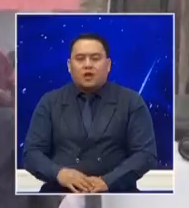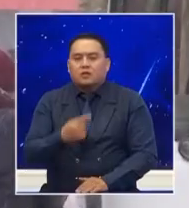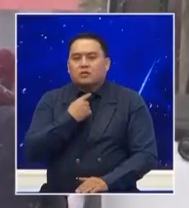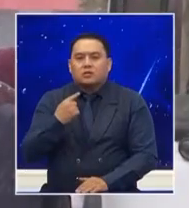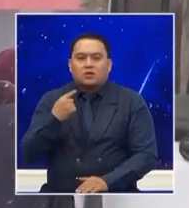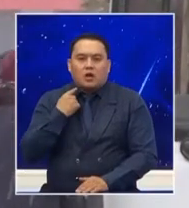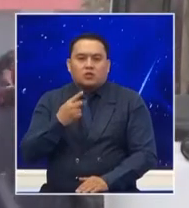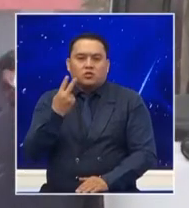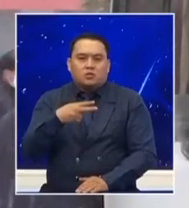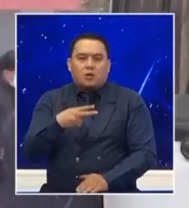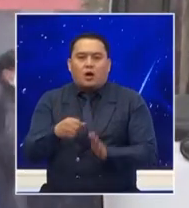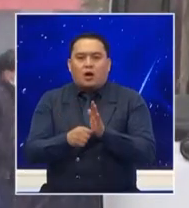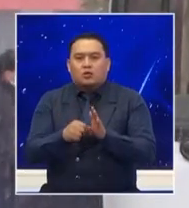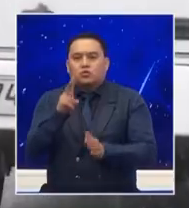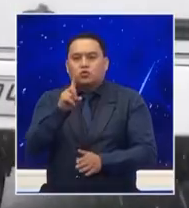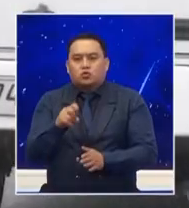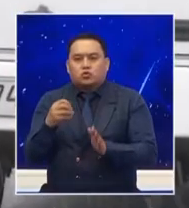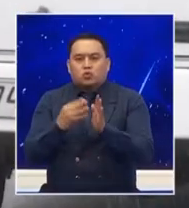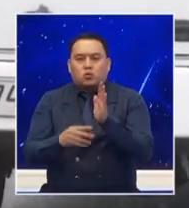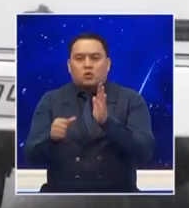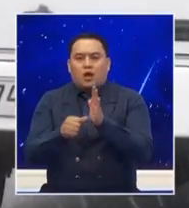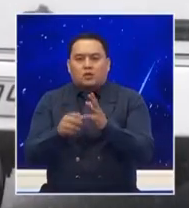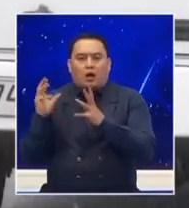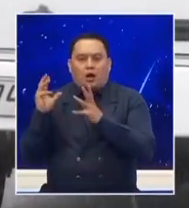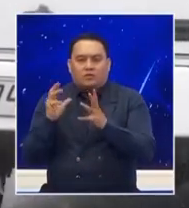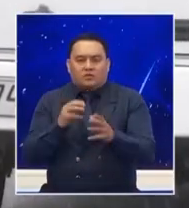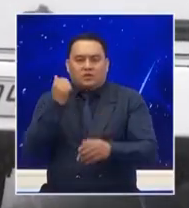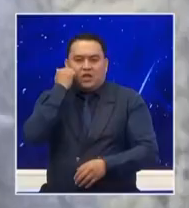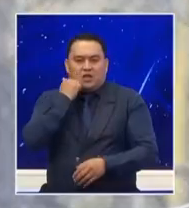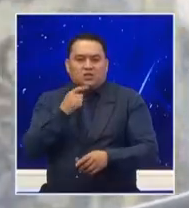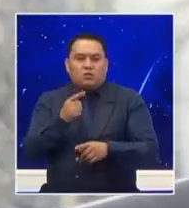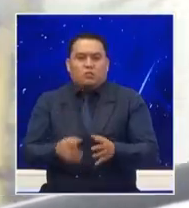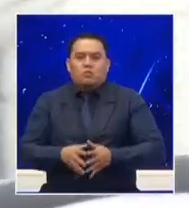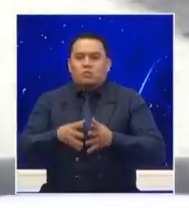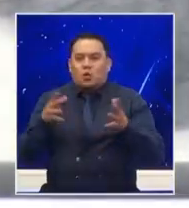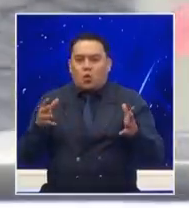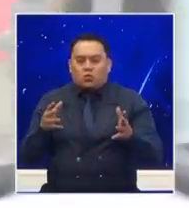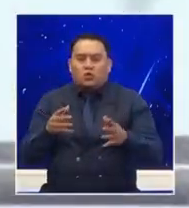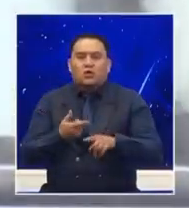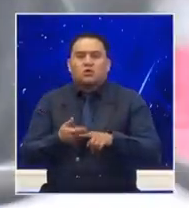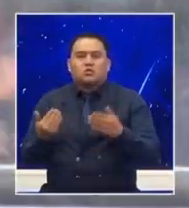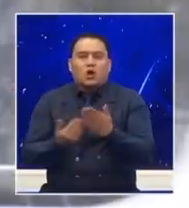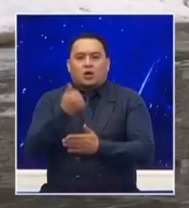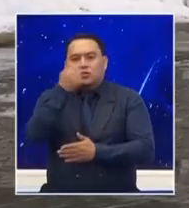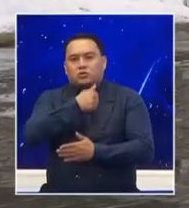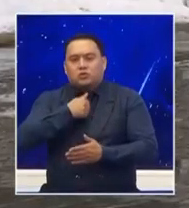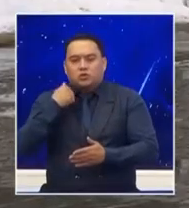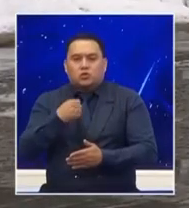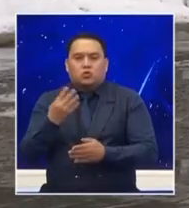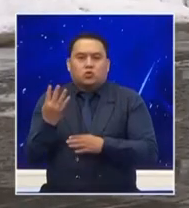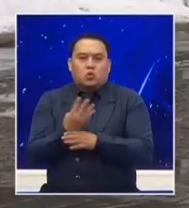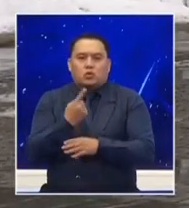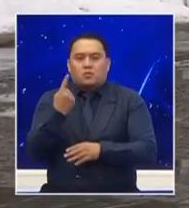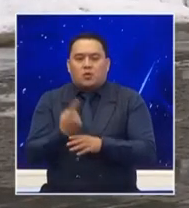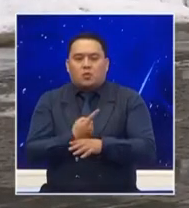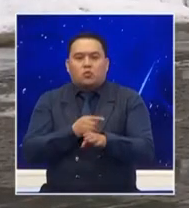Талдықорғанда қазір 26 бағытпен 196 автобус қатынайды. Дені ескі, қыста суық, жазда ыстық. Жаңа жылдан бастап олардың 4-тен 1